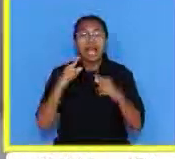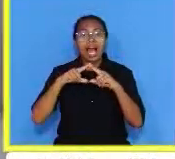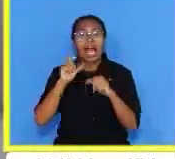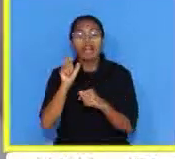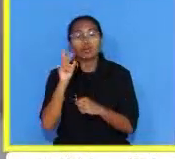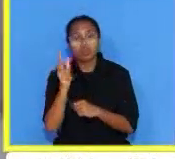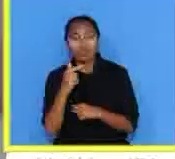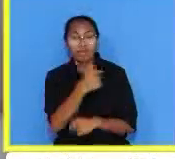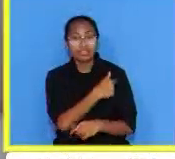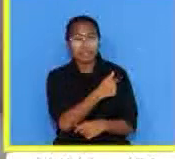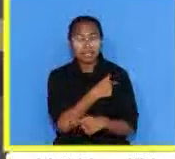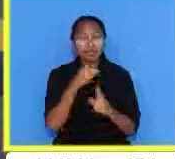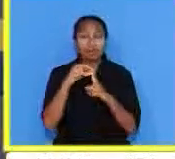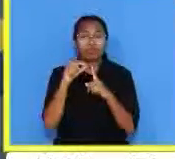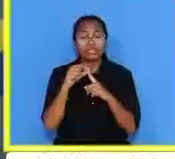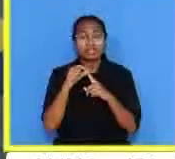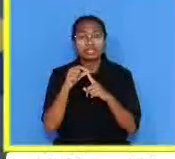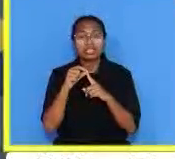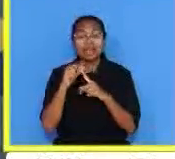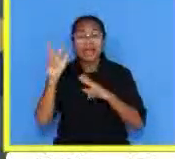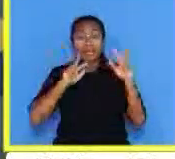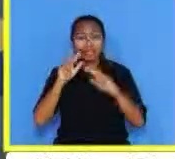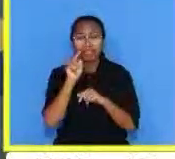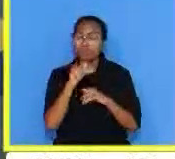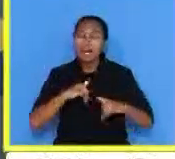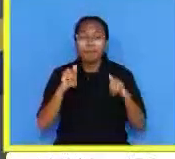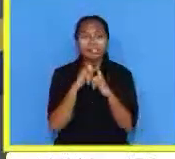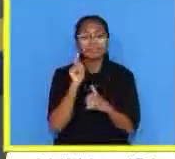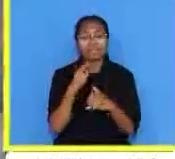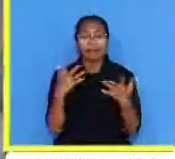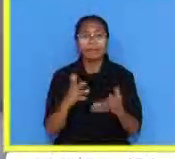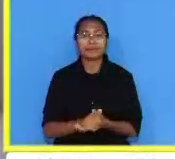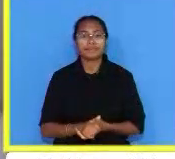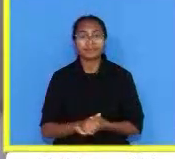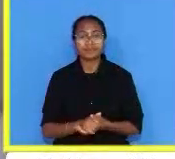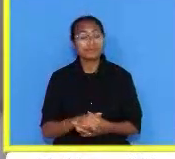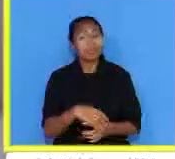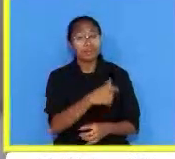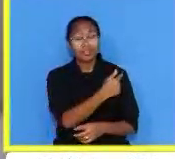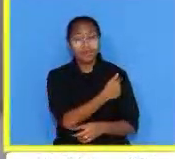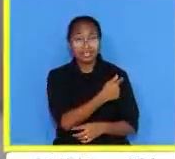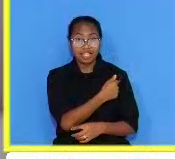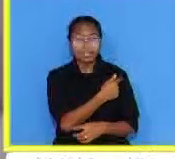di Provinsi Nusa Tenggara Timur sendiri seperti apa saat ini, Bu? Ya, vaksinasi